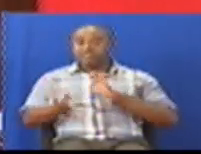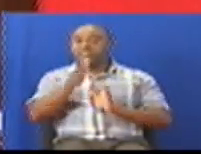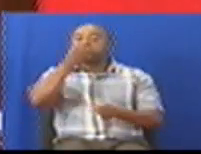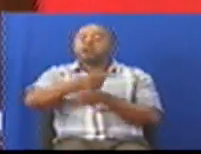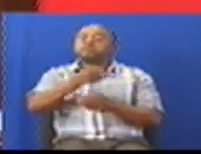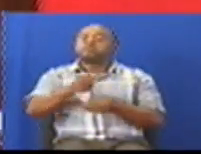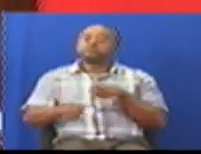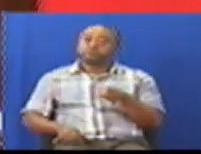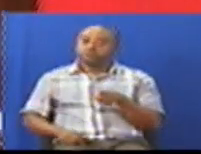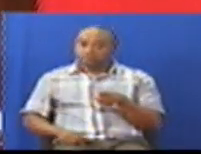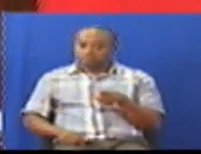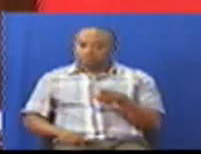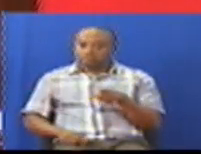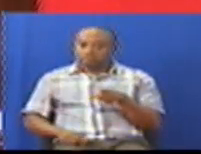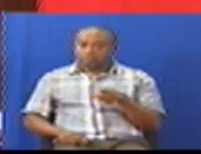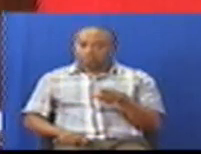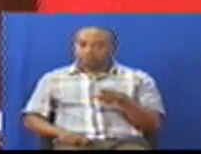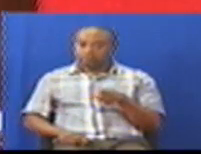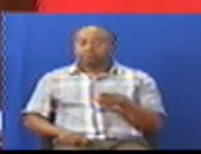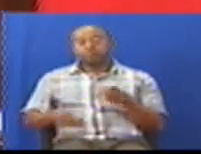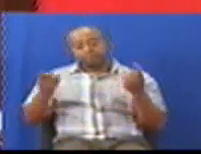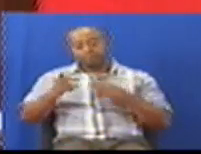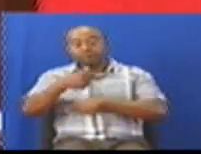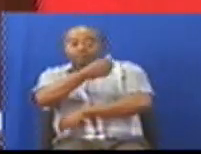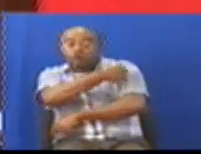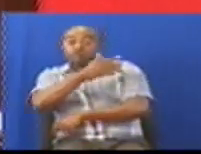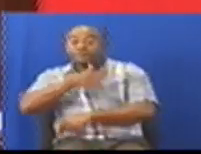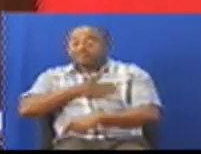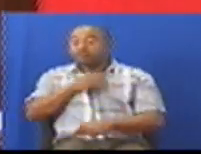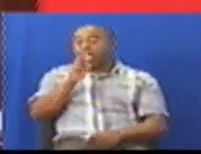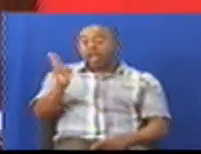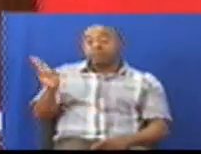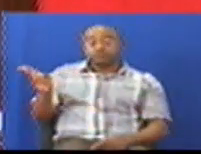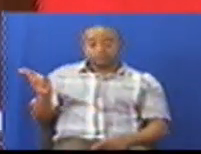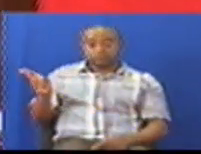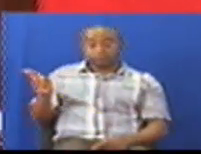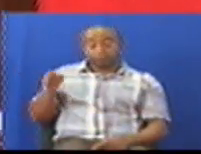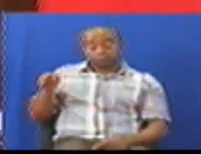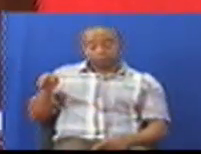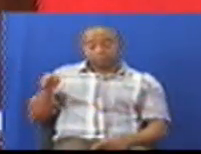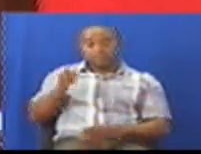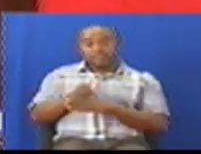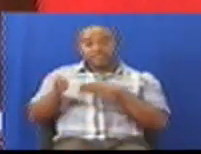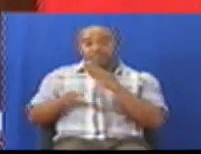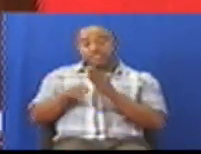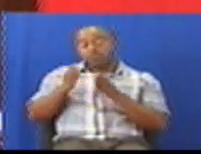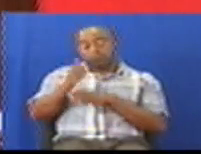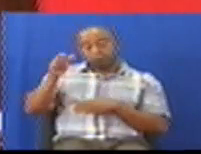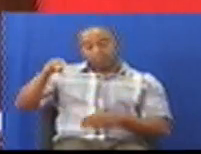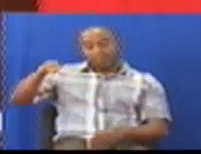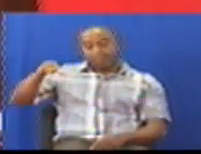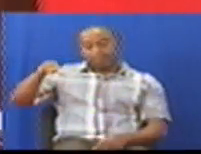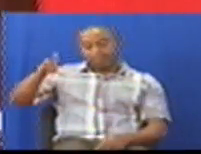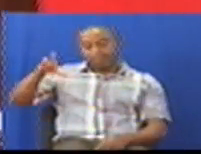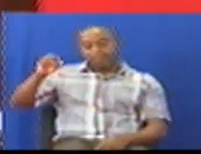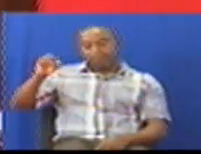iliyokusudiwa, ikiwepo pia na hospitali yetu ya halmashauri yetu ambayo imejengwa pale Mloa, imefikia kwa